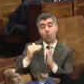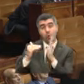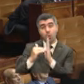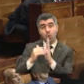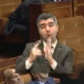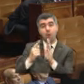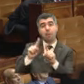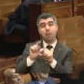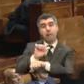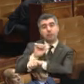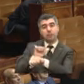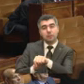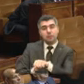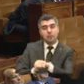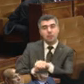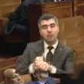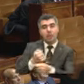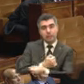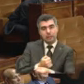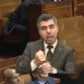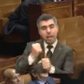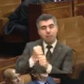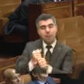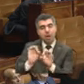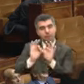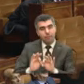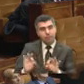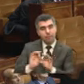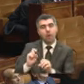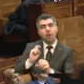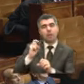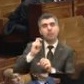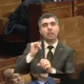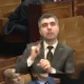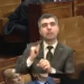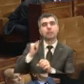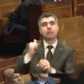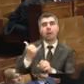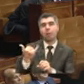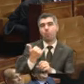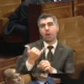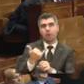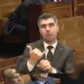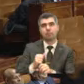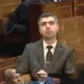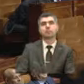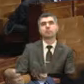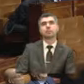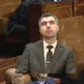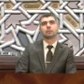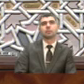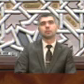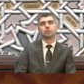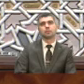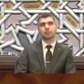سوسيال صوماج اللي غياخدوه كل شهر باش غينفعهم في الحياة. السيد النائب المحترم، هل